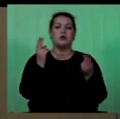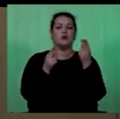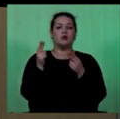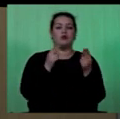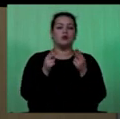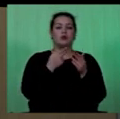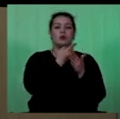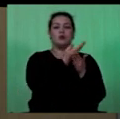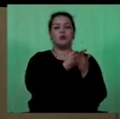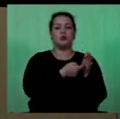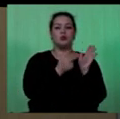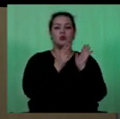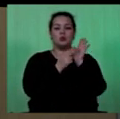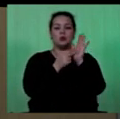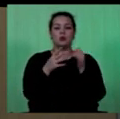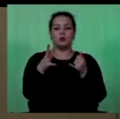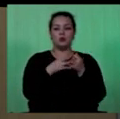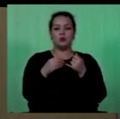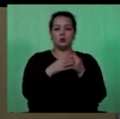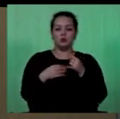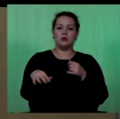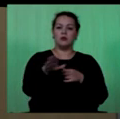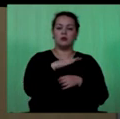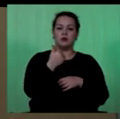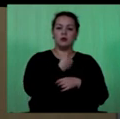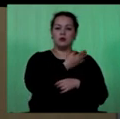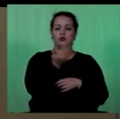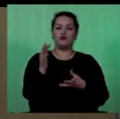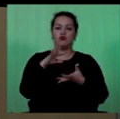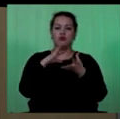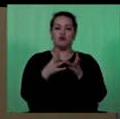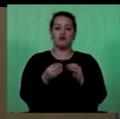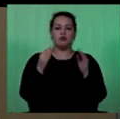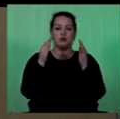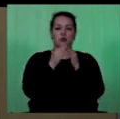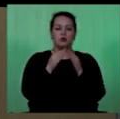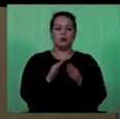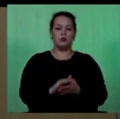Нарисовать иллюстрацию «Земля – наш общий дом».